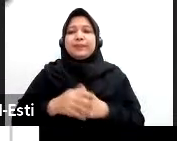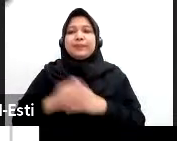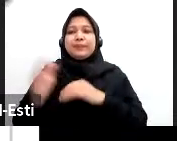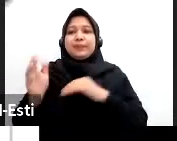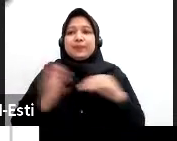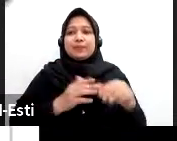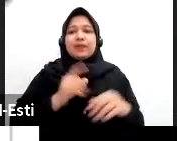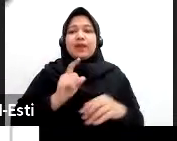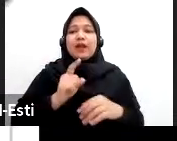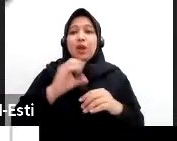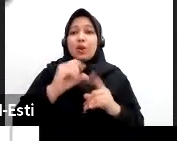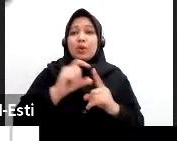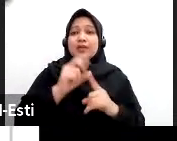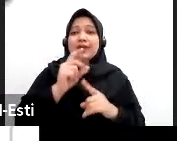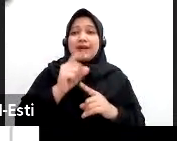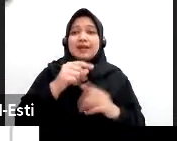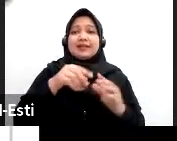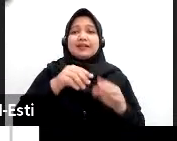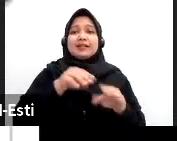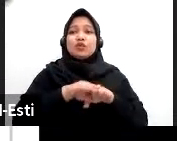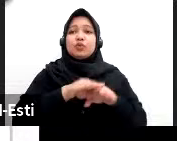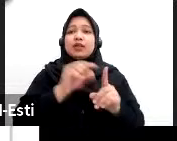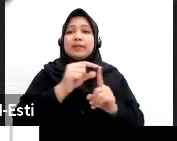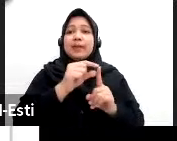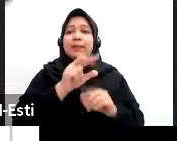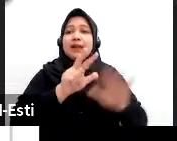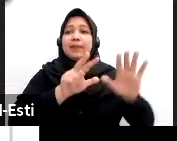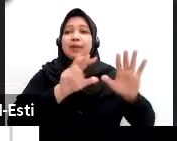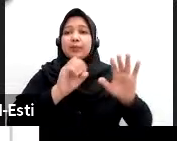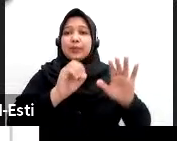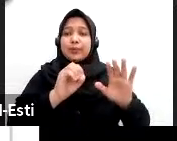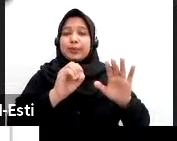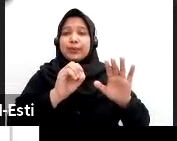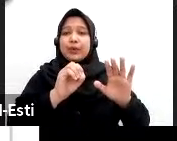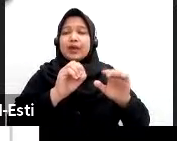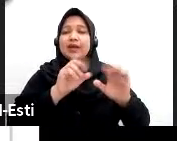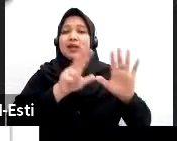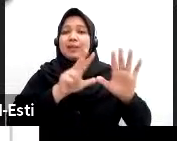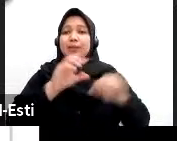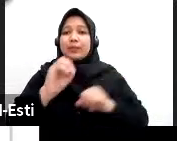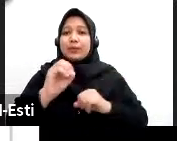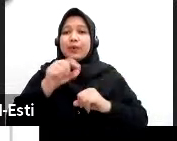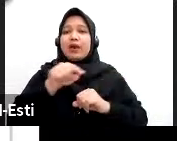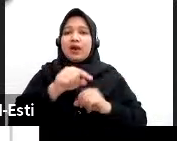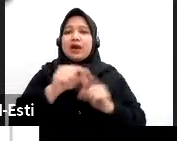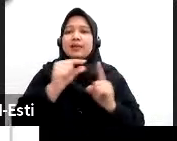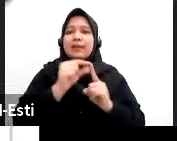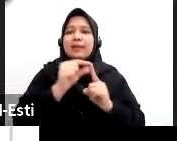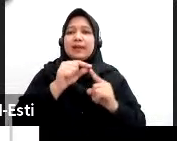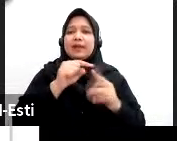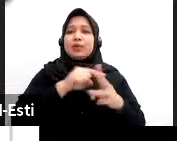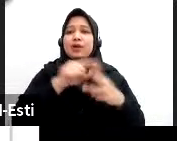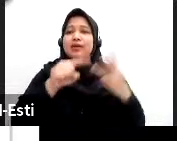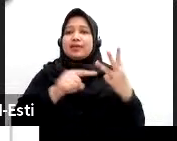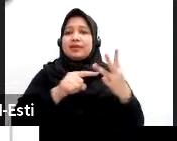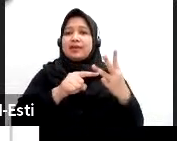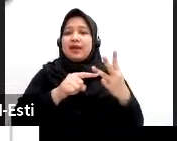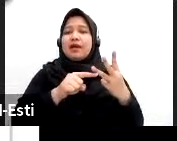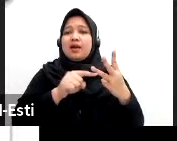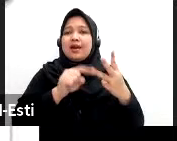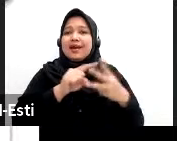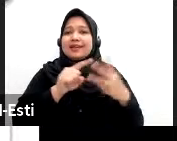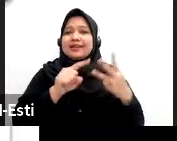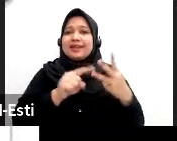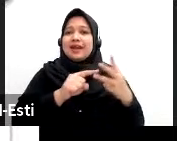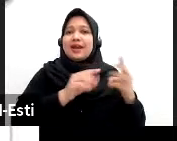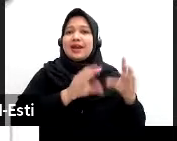kalau kita lihat order sesuai dengan PP 80 ini ada tipe 80 tahu memang ada tiga tipe apa namanya